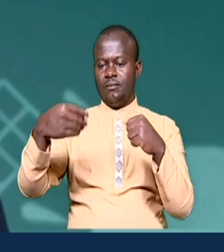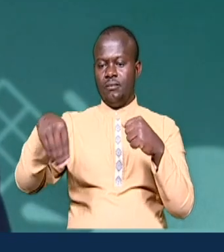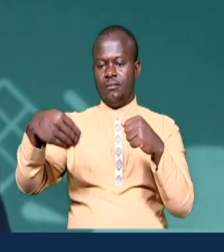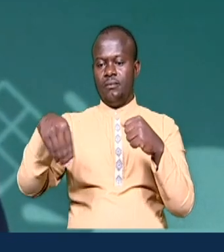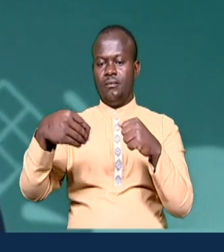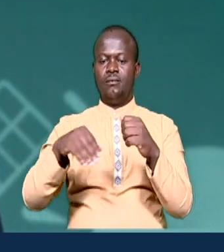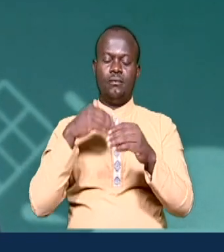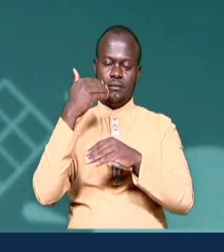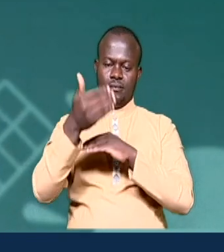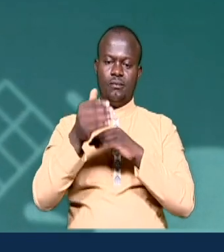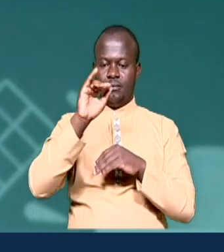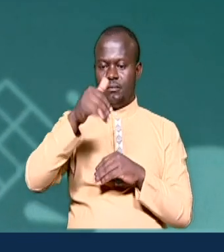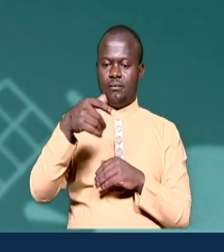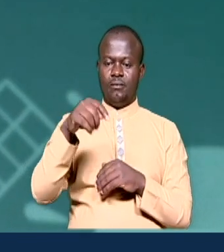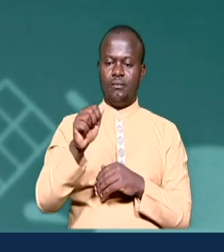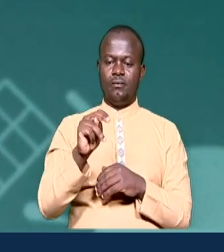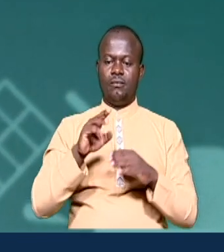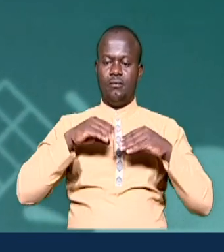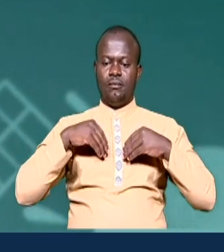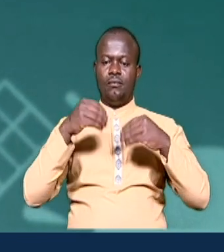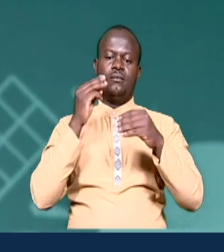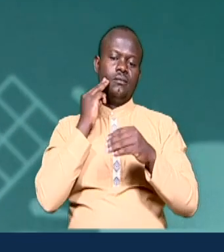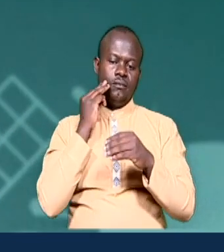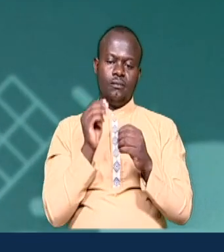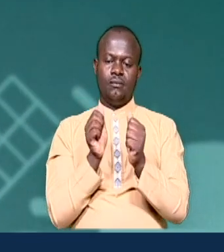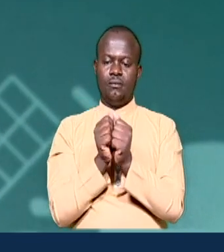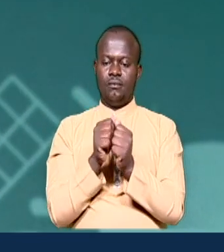z'amadolari, naho Ubuyapani bwo bwemeye gutanga miliyoni 10 z'amadolari.